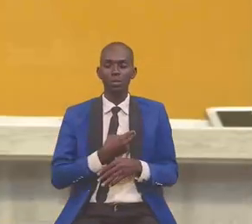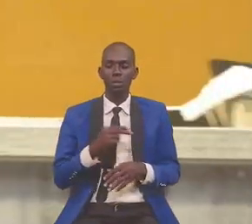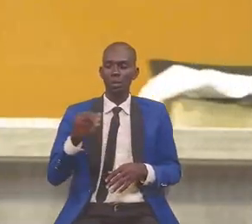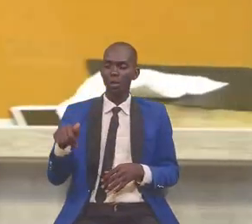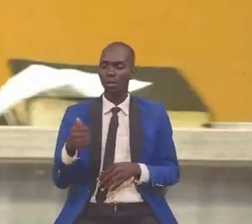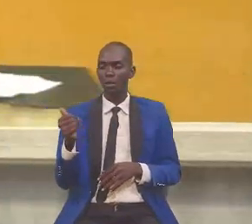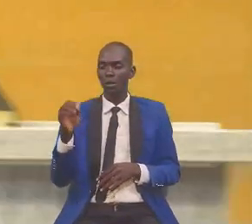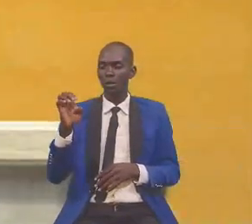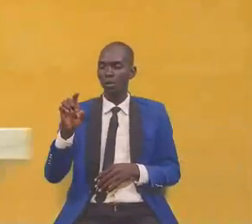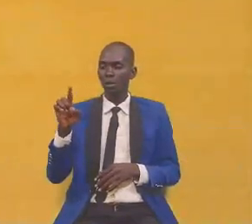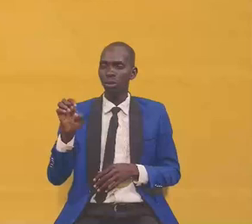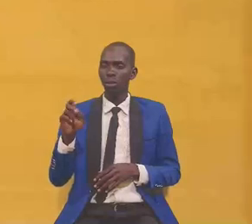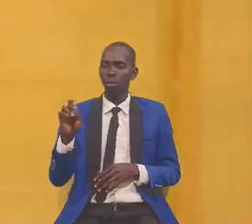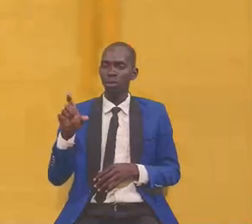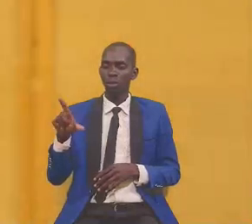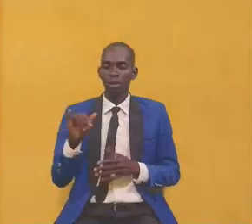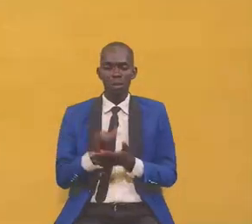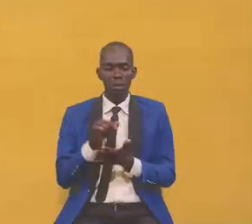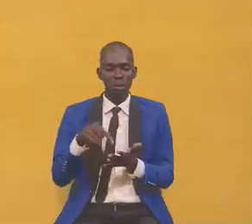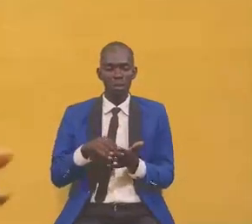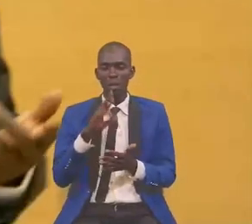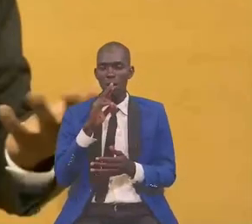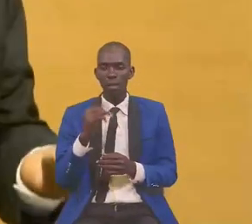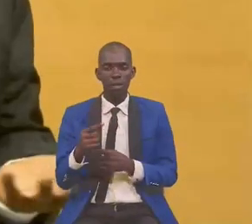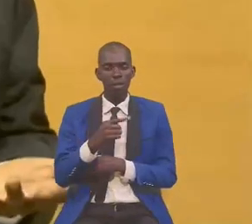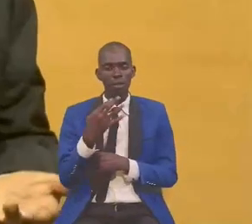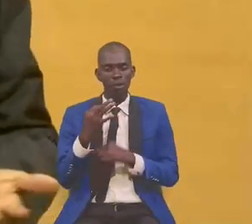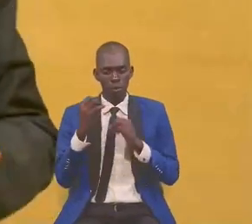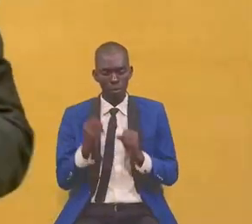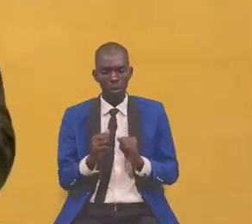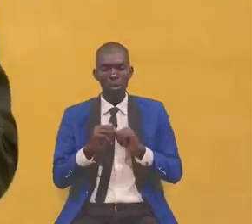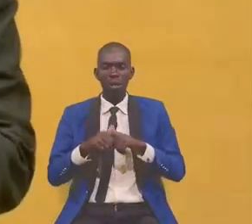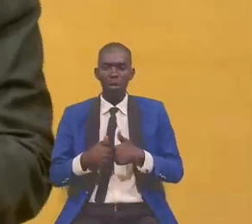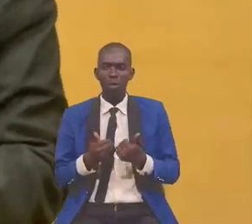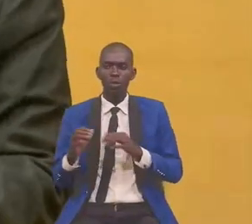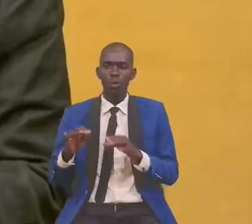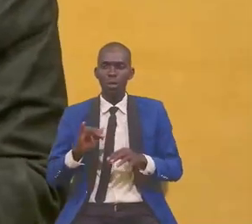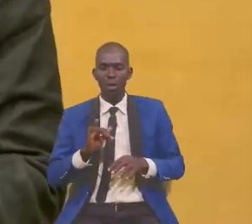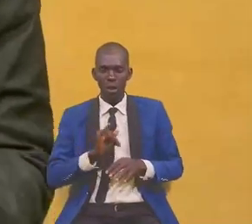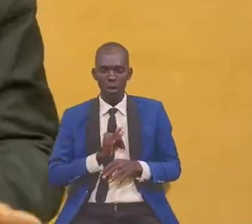Ce sont les jours de puissance. Comment chanter?